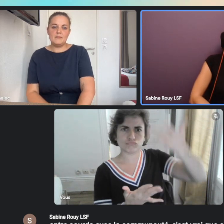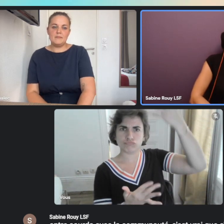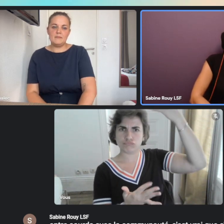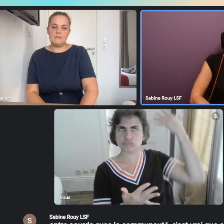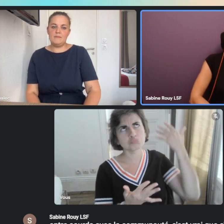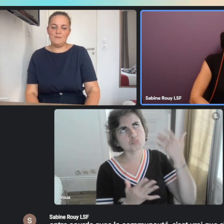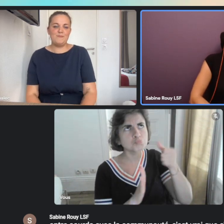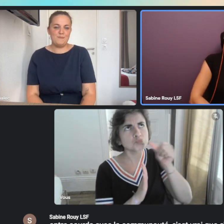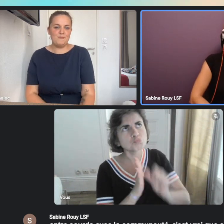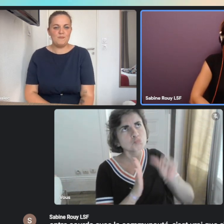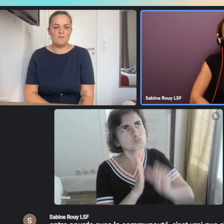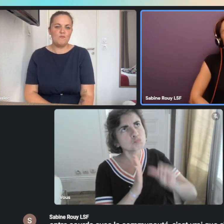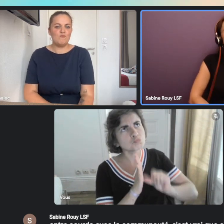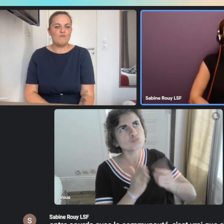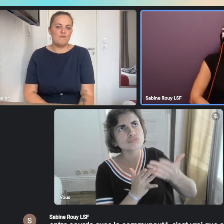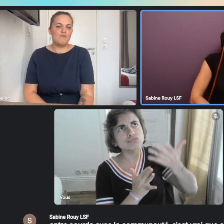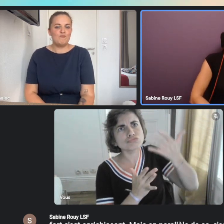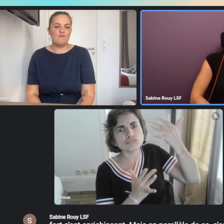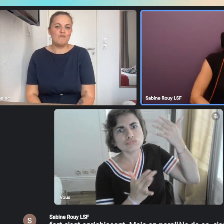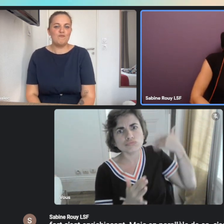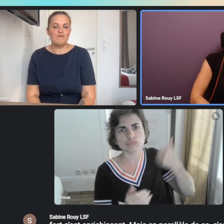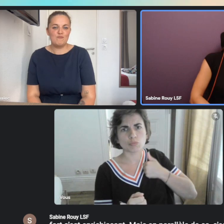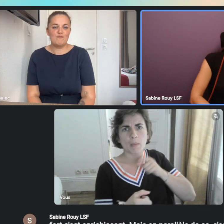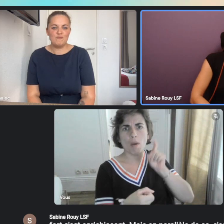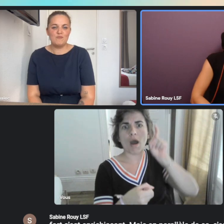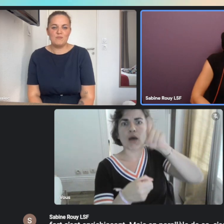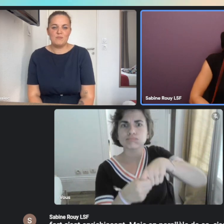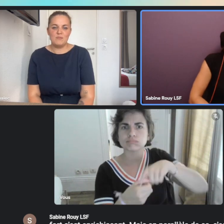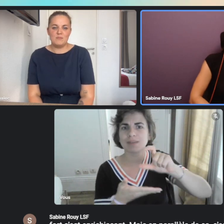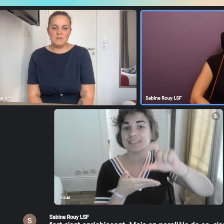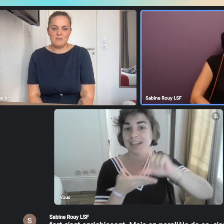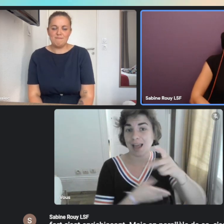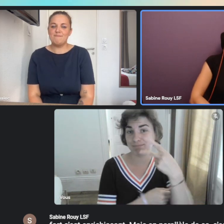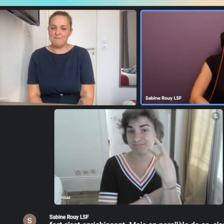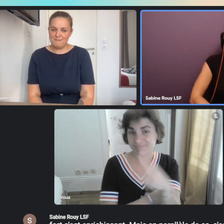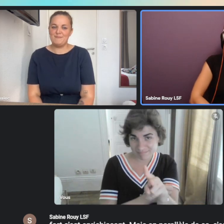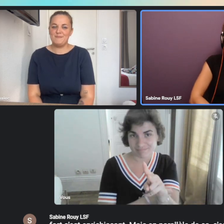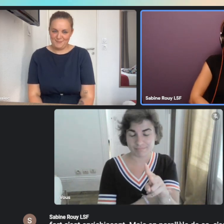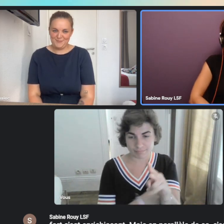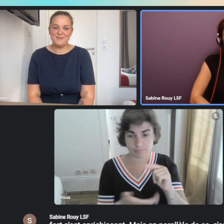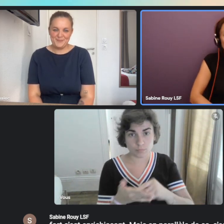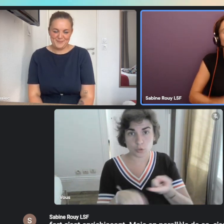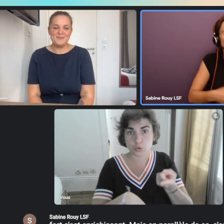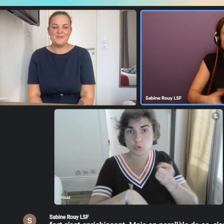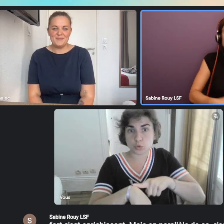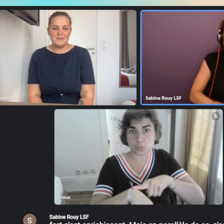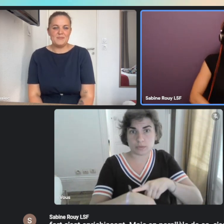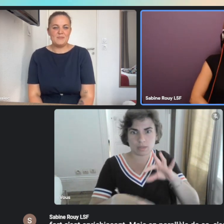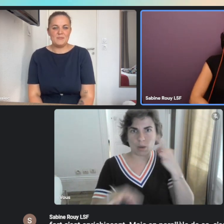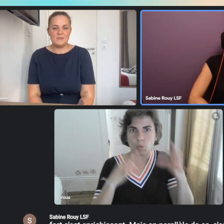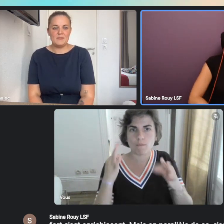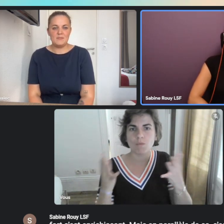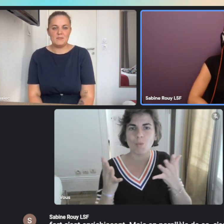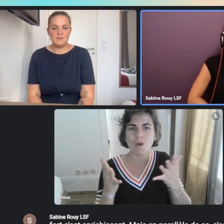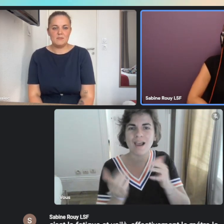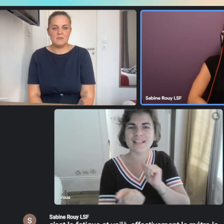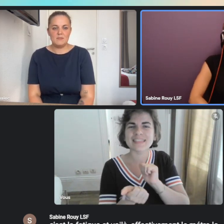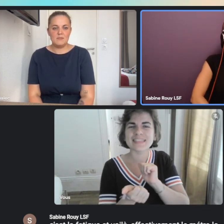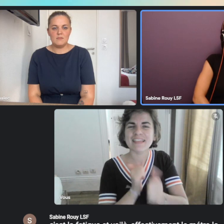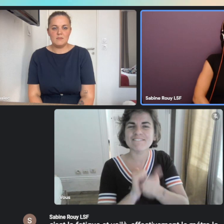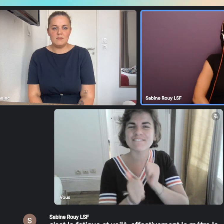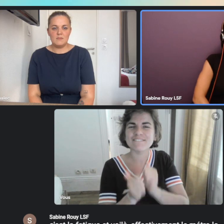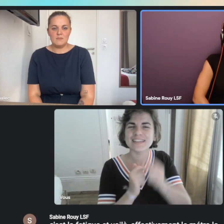Alors c'est vrai que moi, depuis, je dirais, bon, plusieurs mois, donc je me suis, abonnée à ton